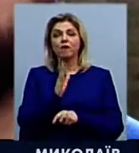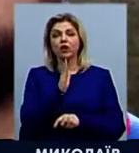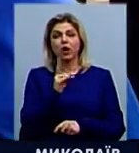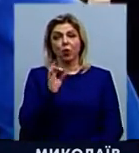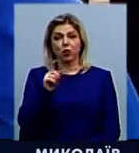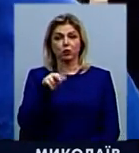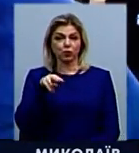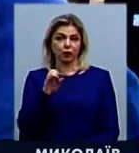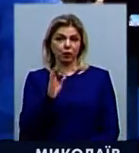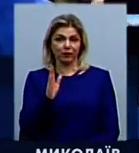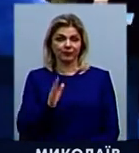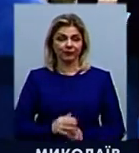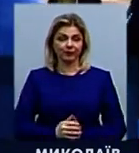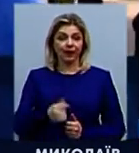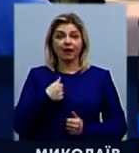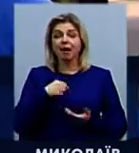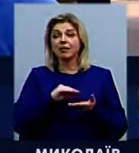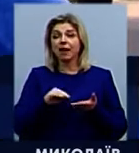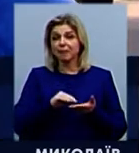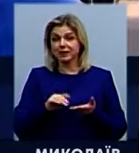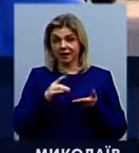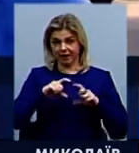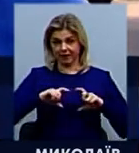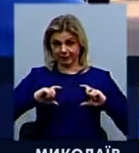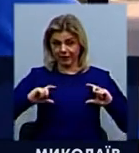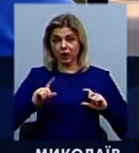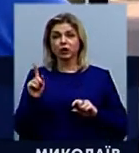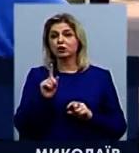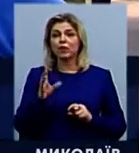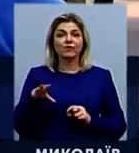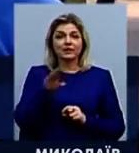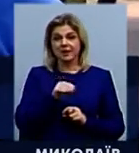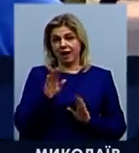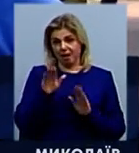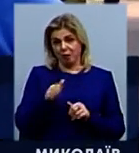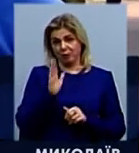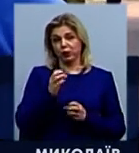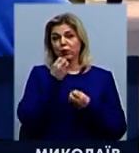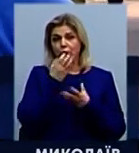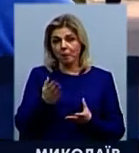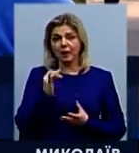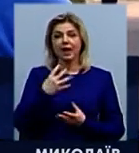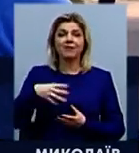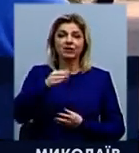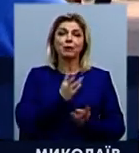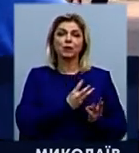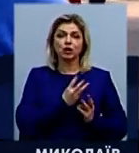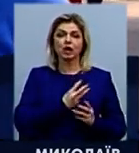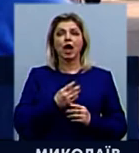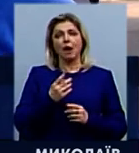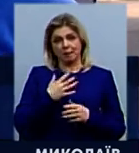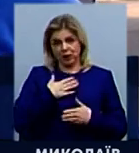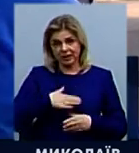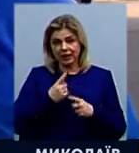Козлов. Ну, я просто написав, щоб хай все було добре. Хочу всім побажати побільше позитиву, побільше